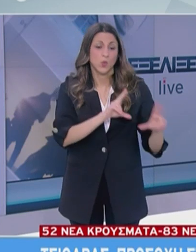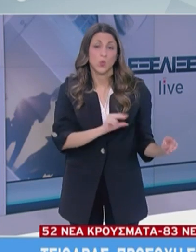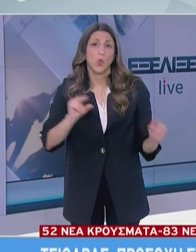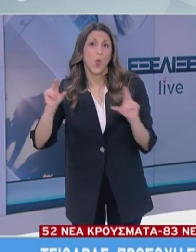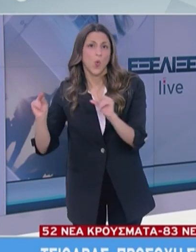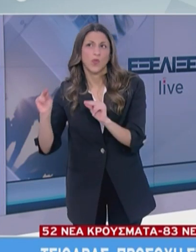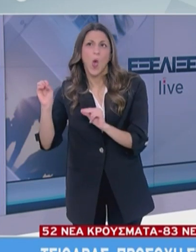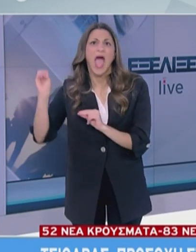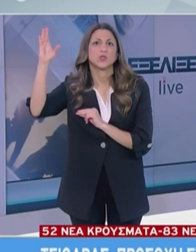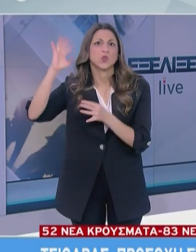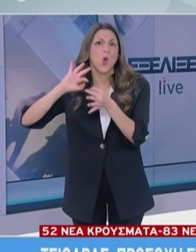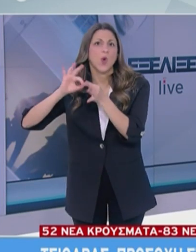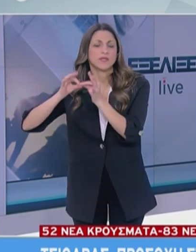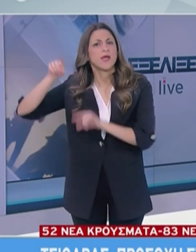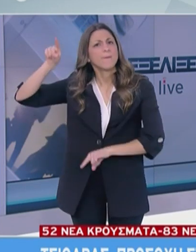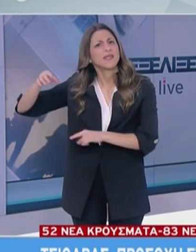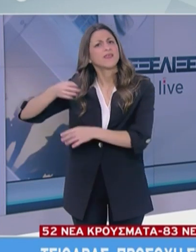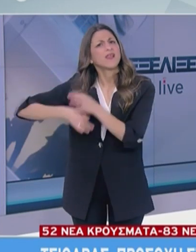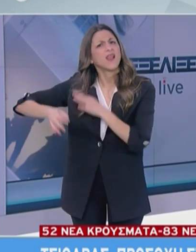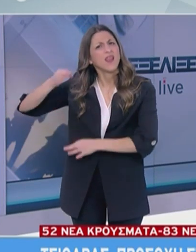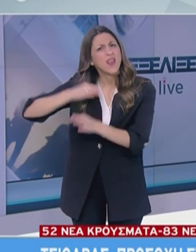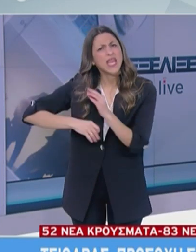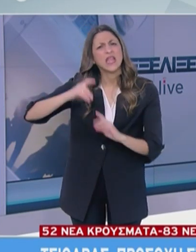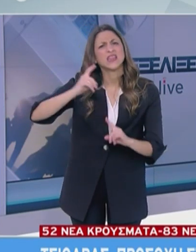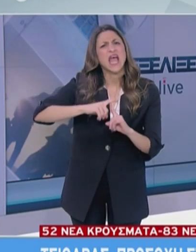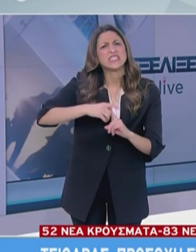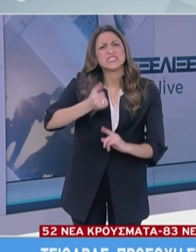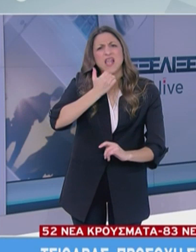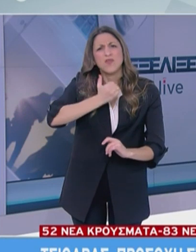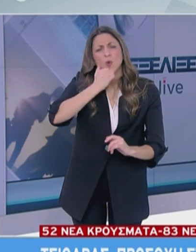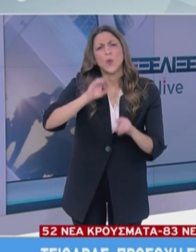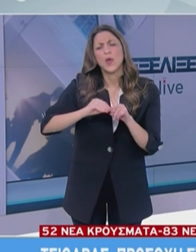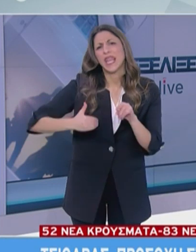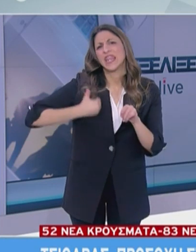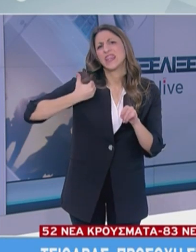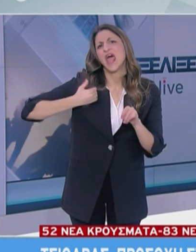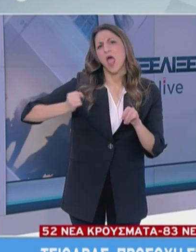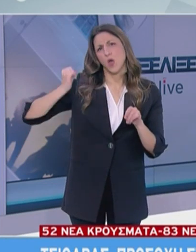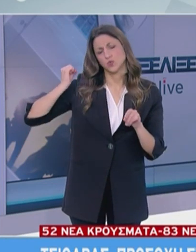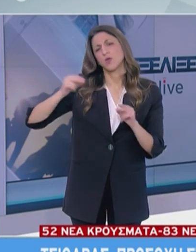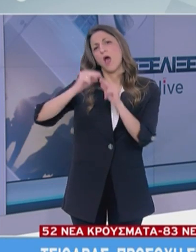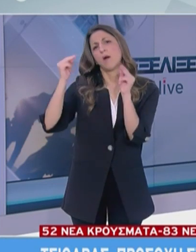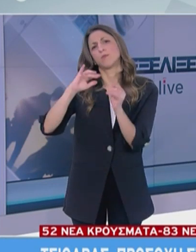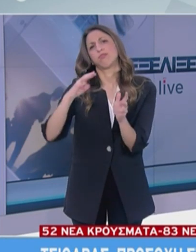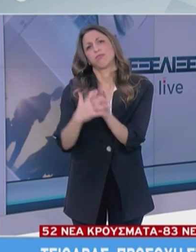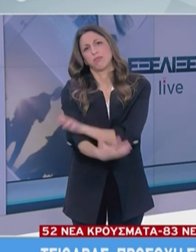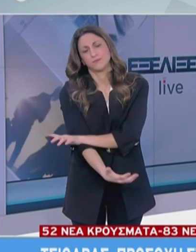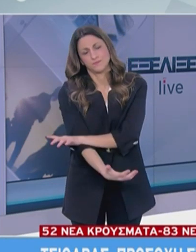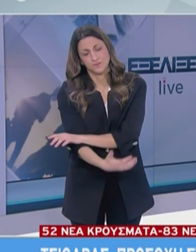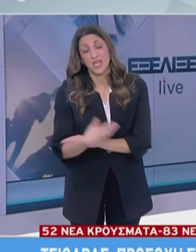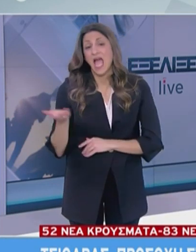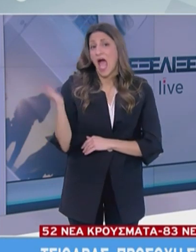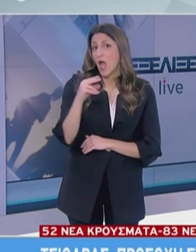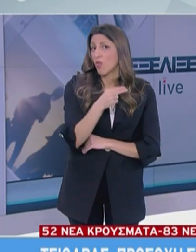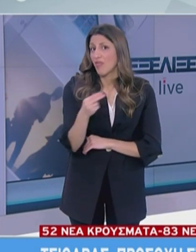οργανισμοί. Πολλοί επικαλούνται κάποιες χώρες για τα πολλά τους τεστ, αλλά αυτά αφορούν νεαρούς και διαστρεβλώνουν την πραγματική εικόνα της νόσου.